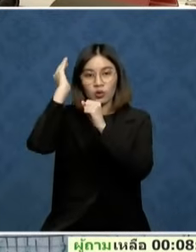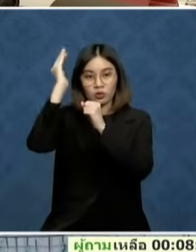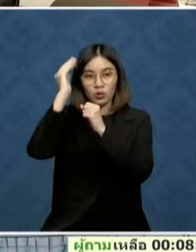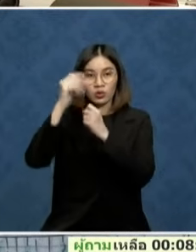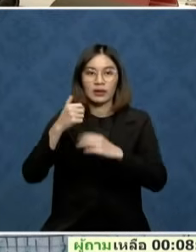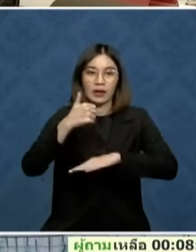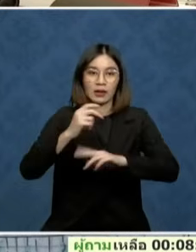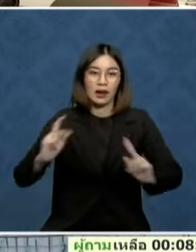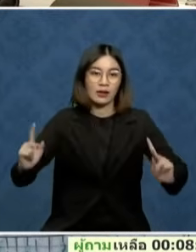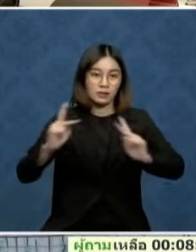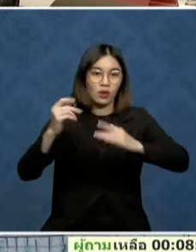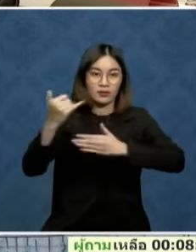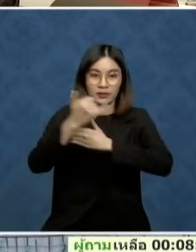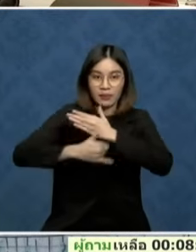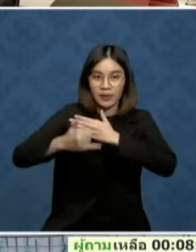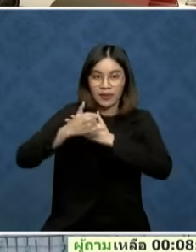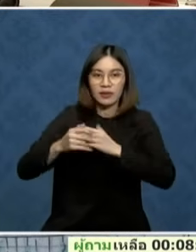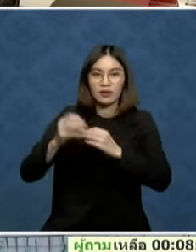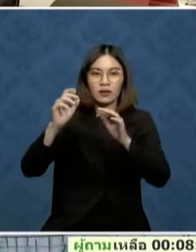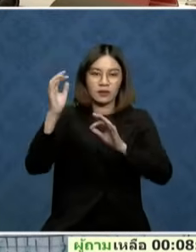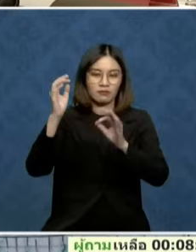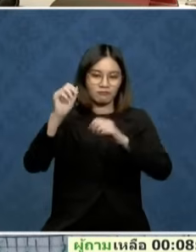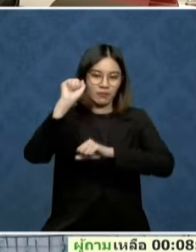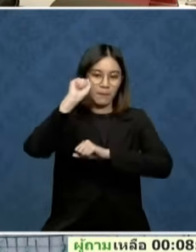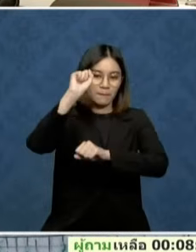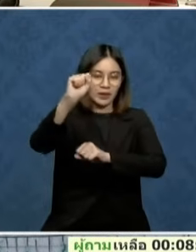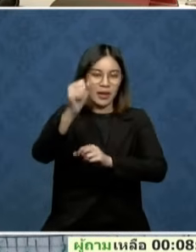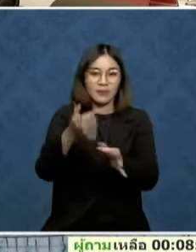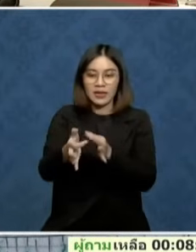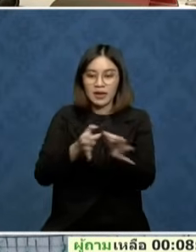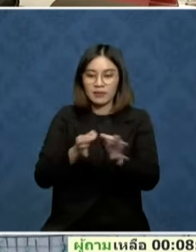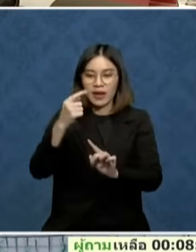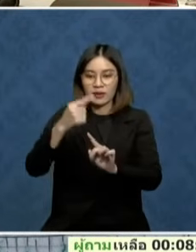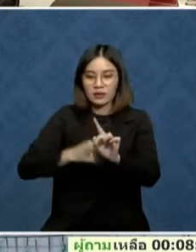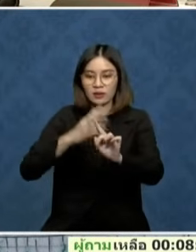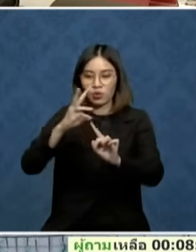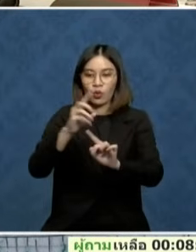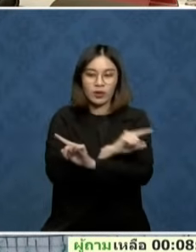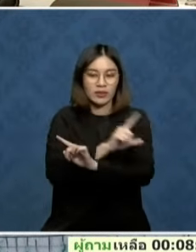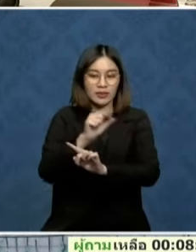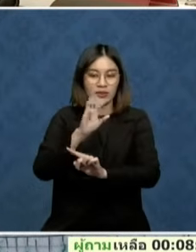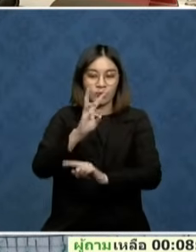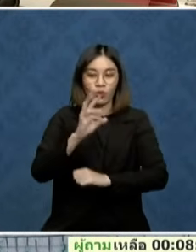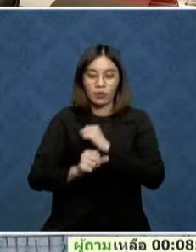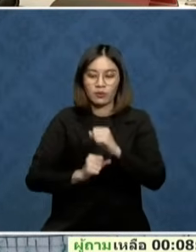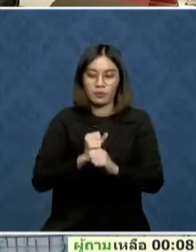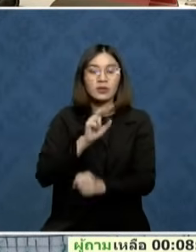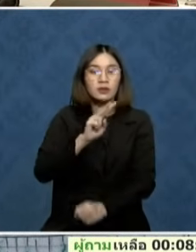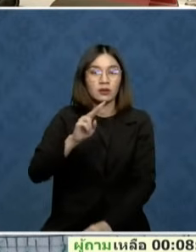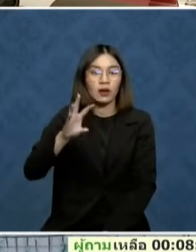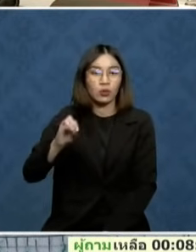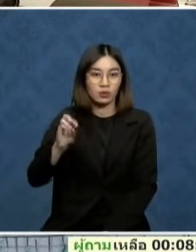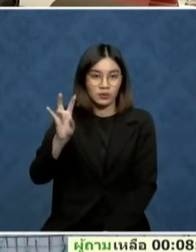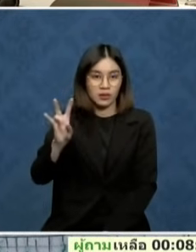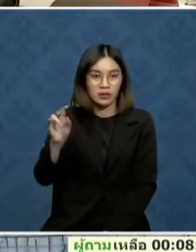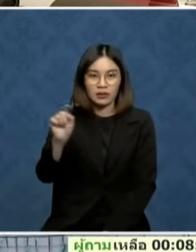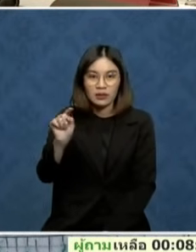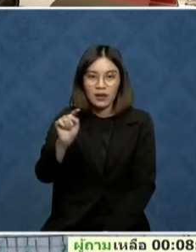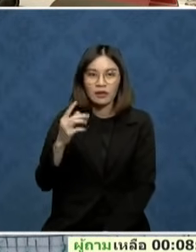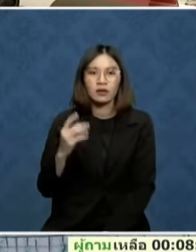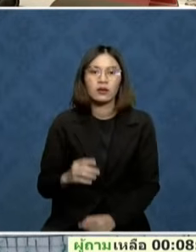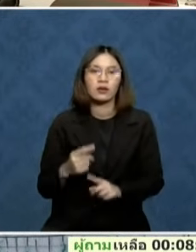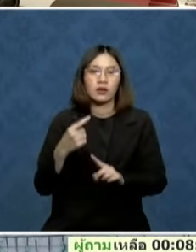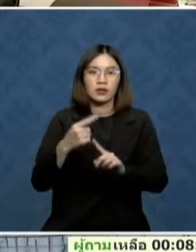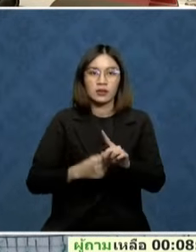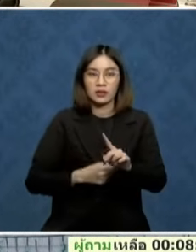ประเทศได้ออกคำชี้แจงต่อกรณีดังกล่าวเมื่อวันที่26มิถุนายน2567และเมื่อวัน